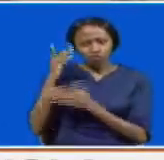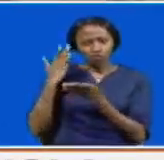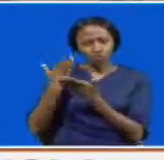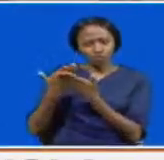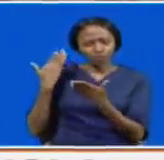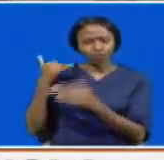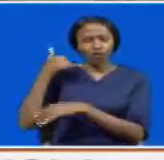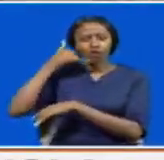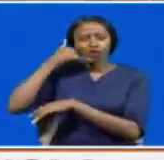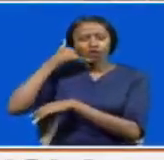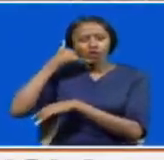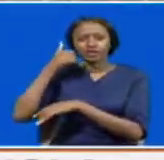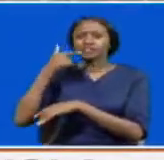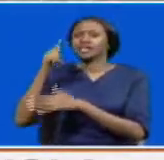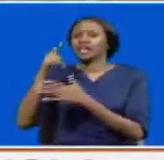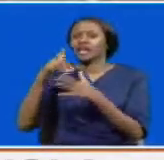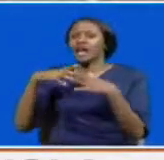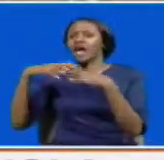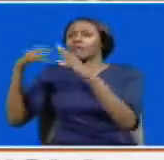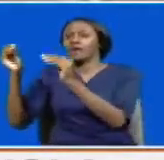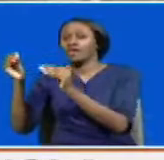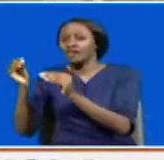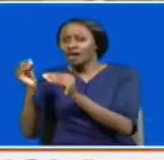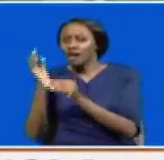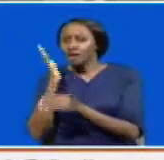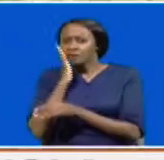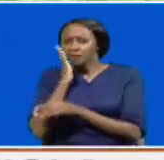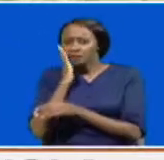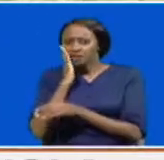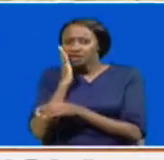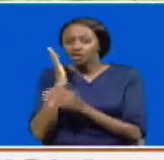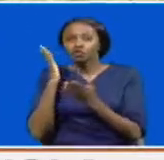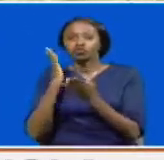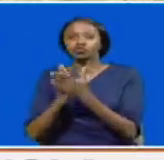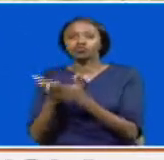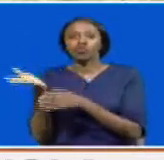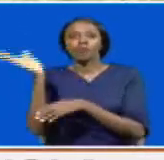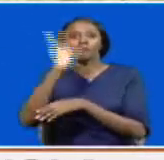akakwambia Betty ametupa na mami. Betty alirudi